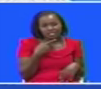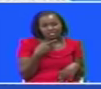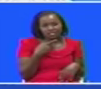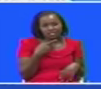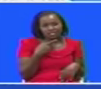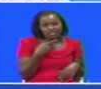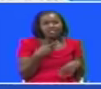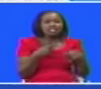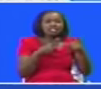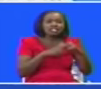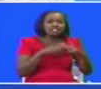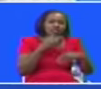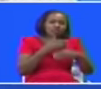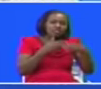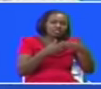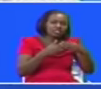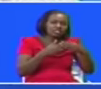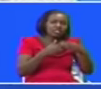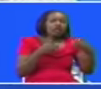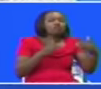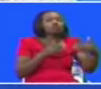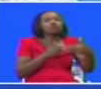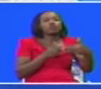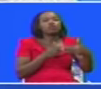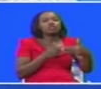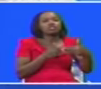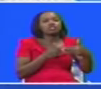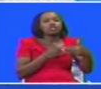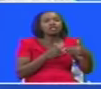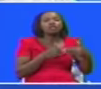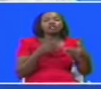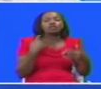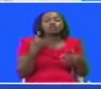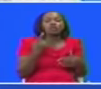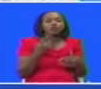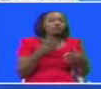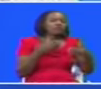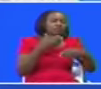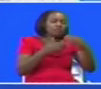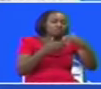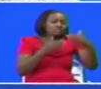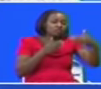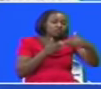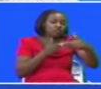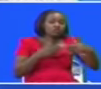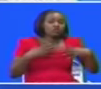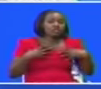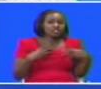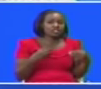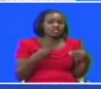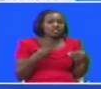6 building blocks, manake kuna dira la kuwa ya kuwa kuna building blocks ya afya. Building blocks